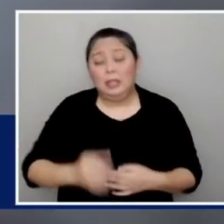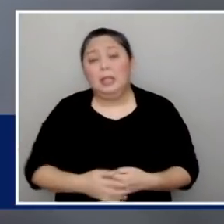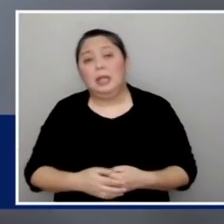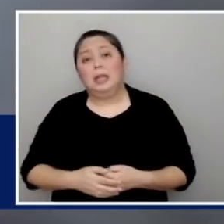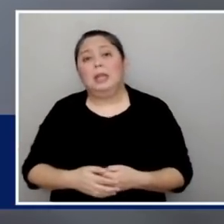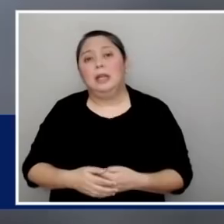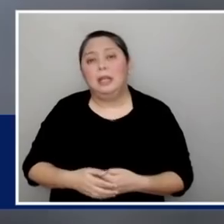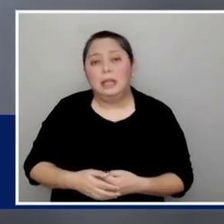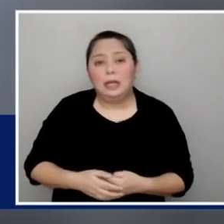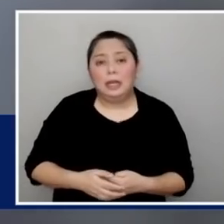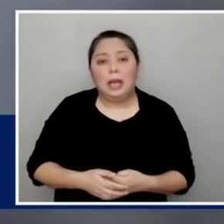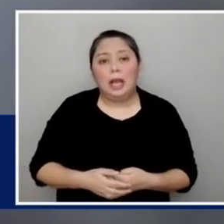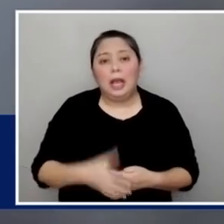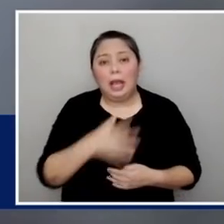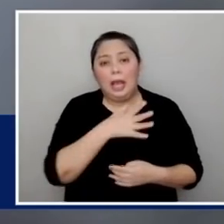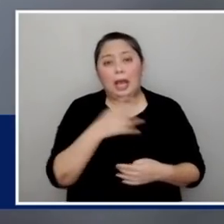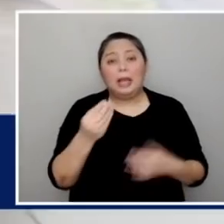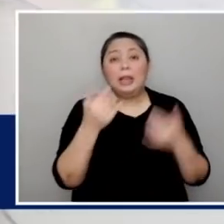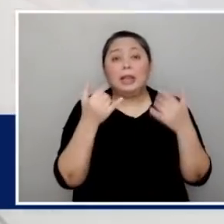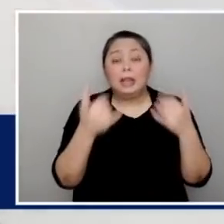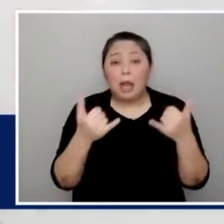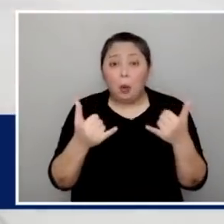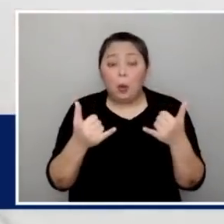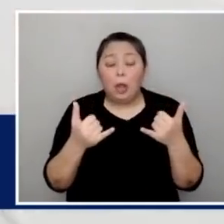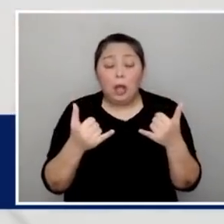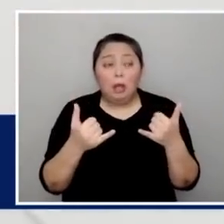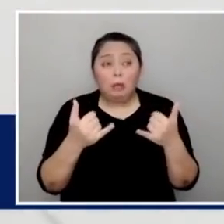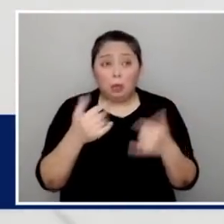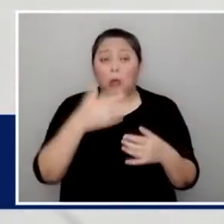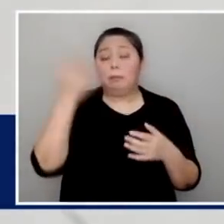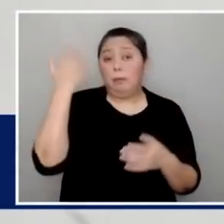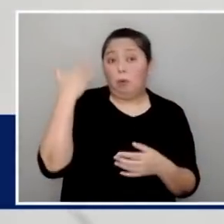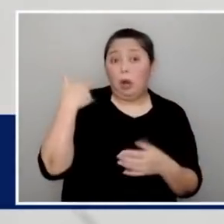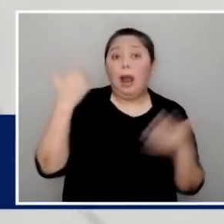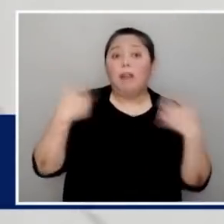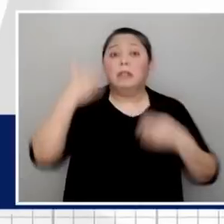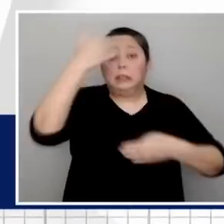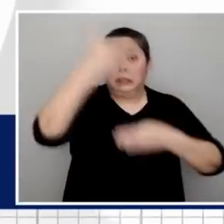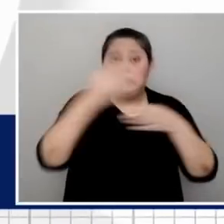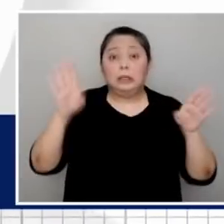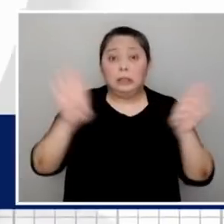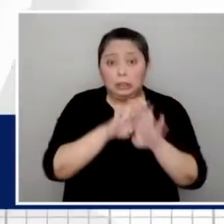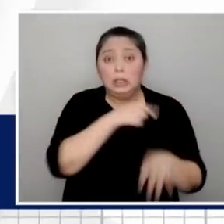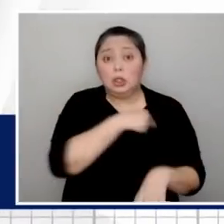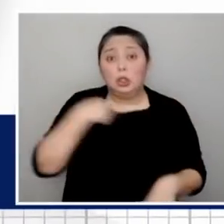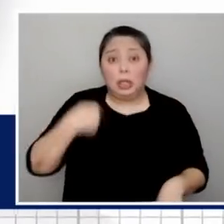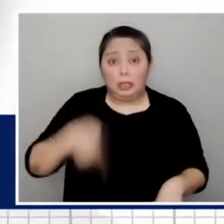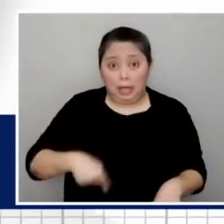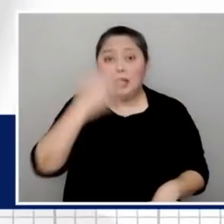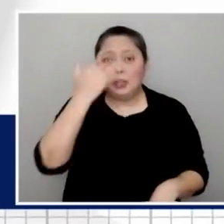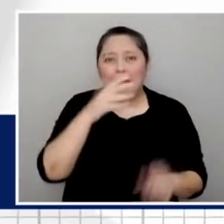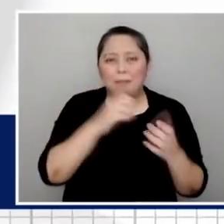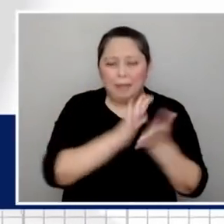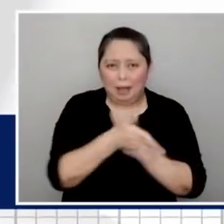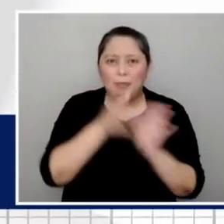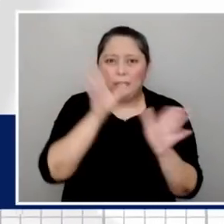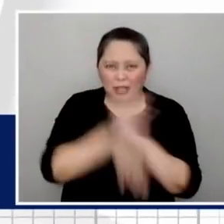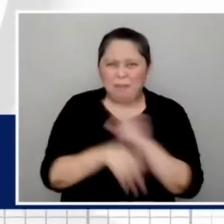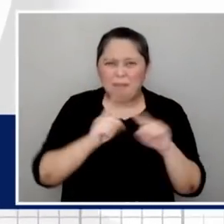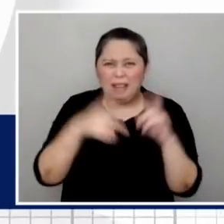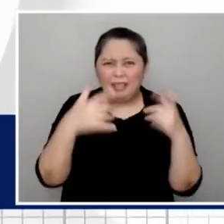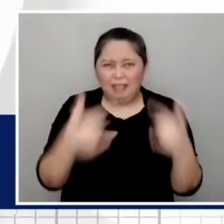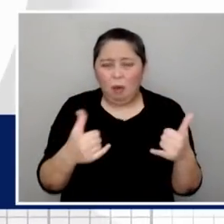na naman na tumaas ang demand ng China. Kasali na ang taas presyo bukas, nasa lagpas 27 pesos ang